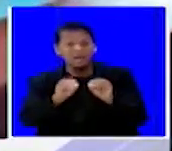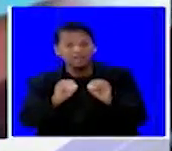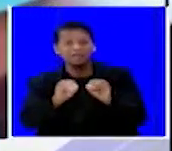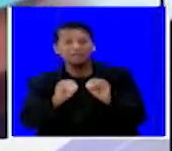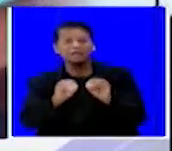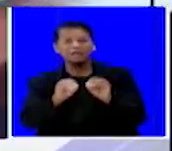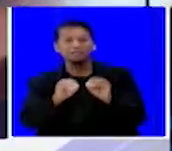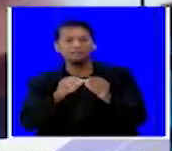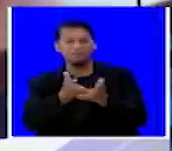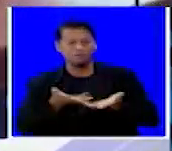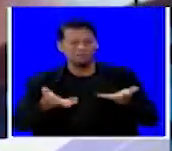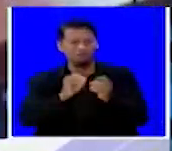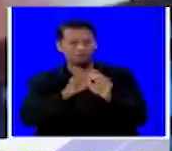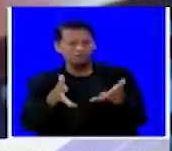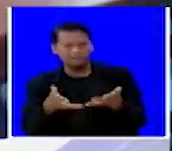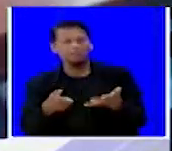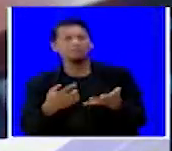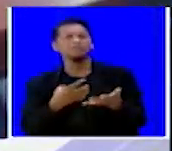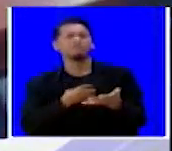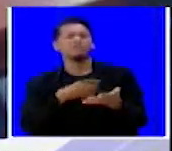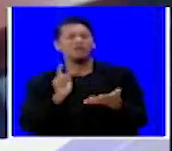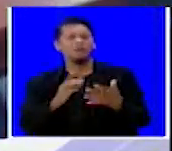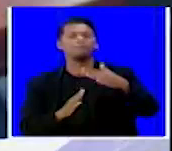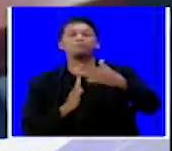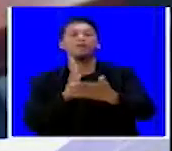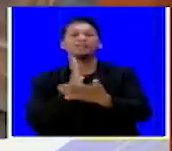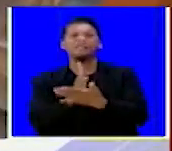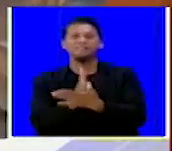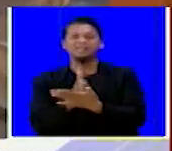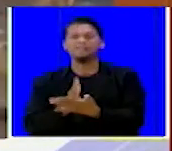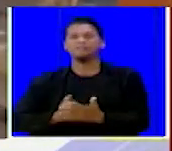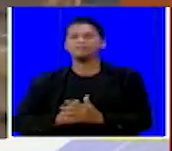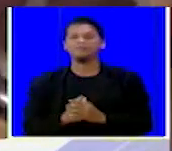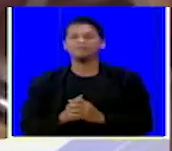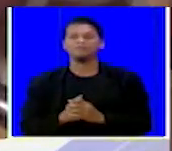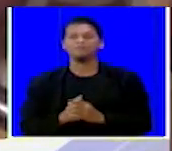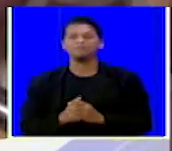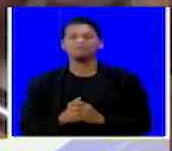muka sebelum pandemi COVID-19 atau bersifat terbatas.